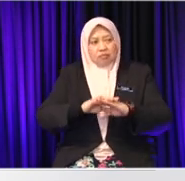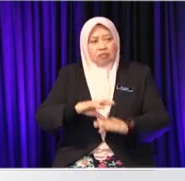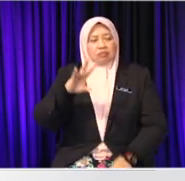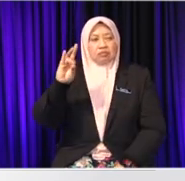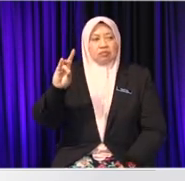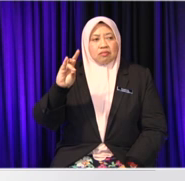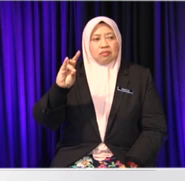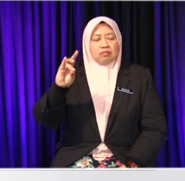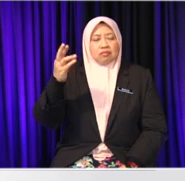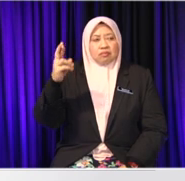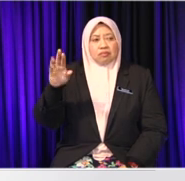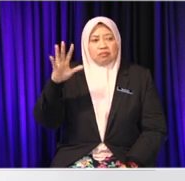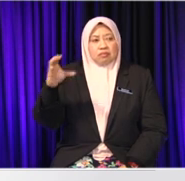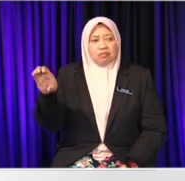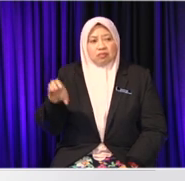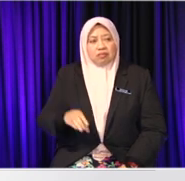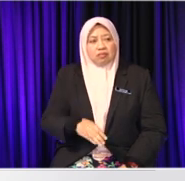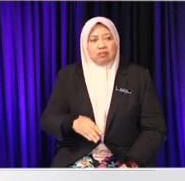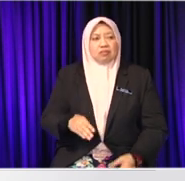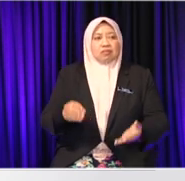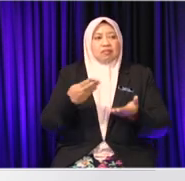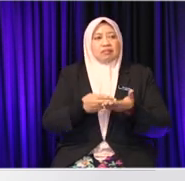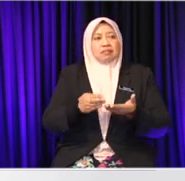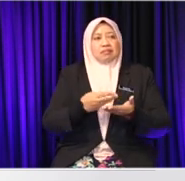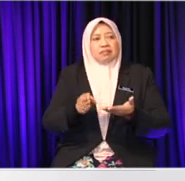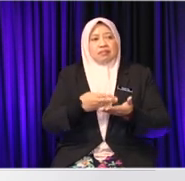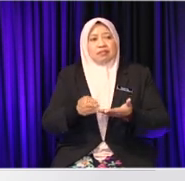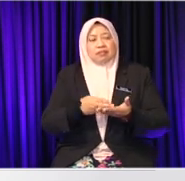tapi yang dia beli Rp200.000